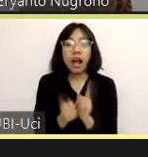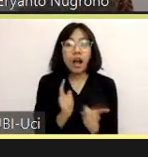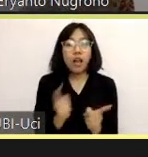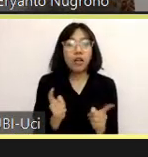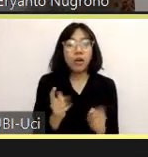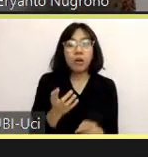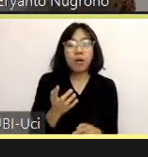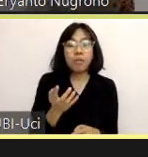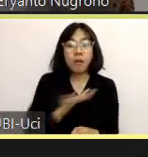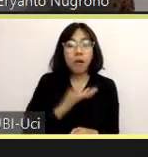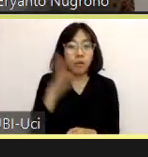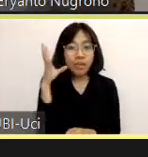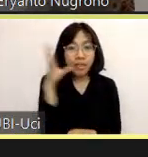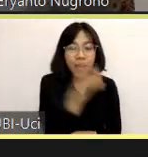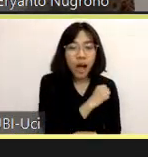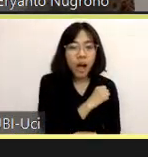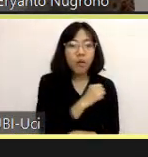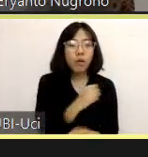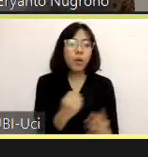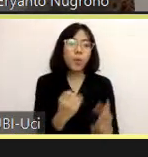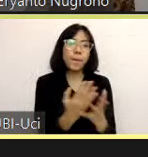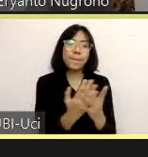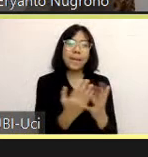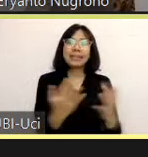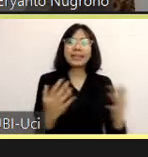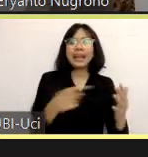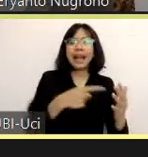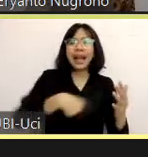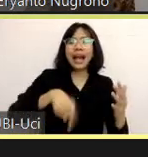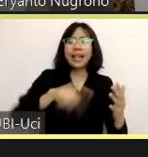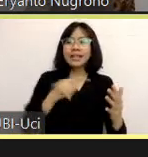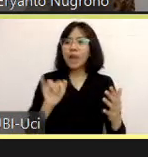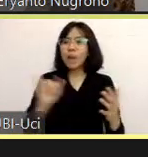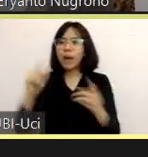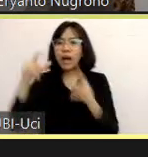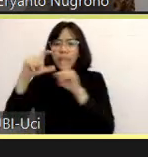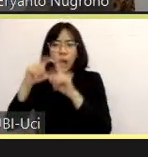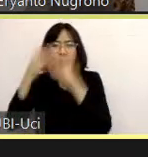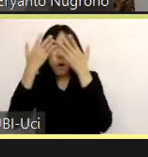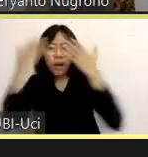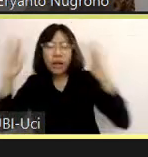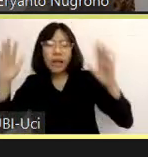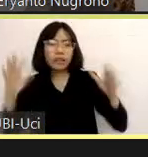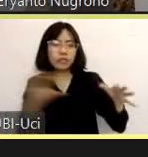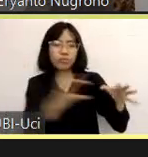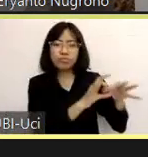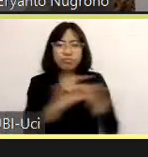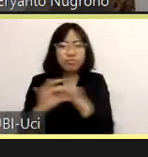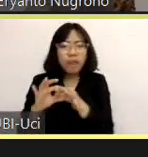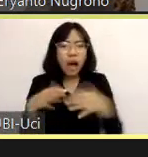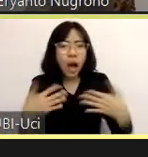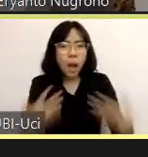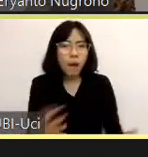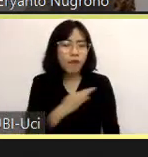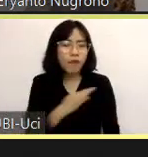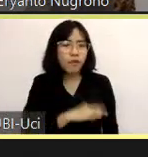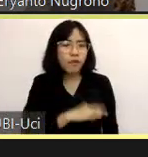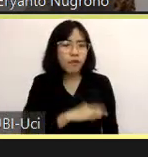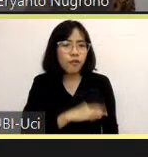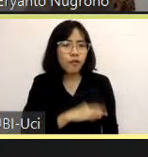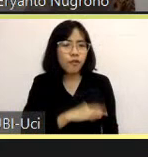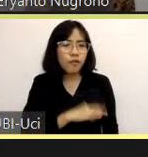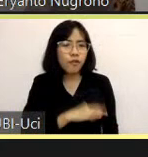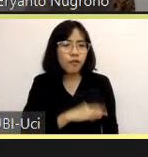fungsi masyarakat sipil dalam sebuah demokrasi, salah satu fungsi utamanya adalah untuk menjaga akuntabilitas